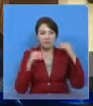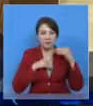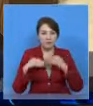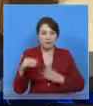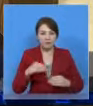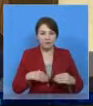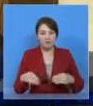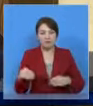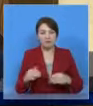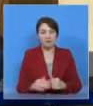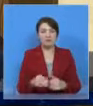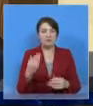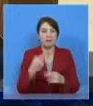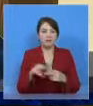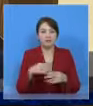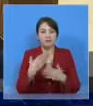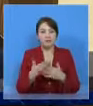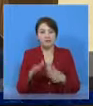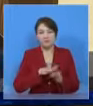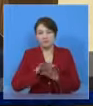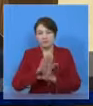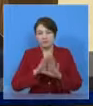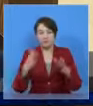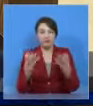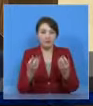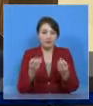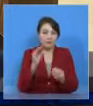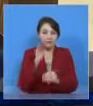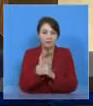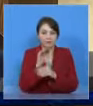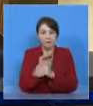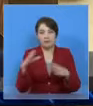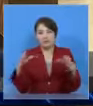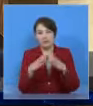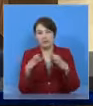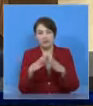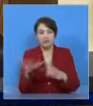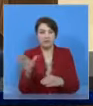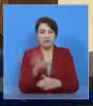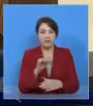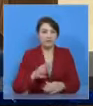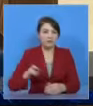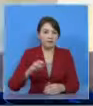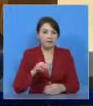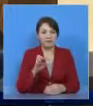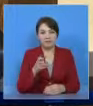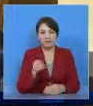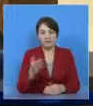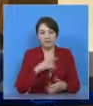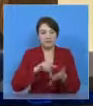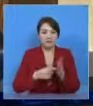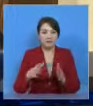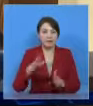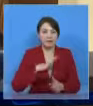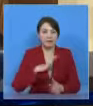различные аксессуары и это далеко не полный перечень компания работает во всех регионах Италии и нашей